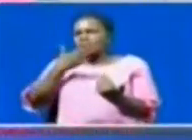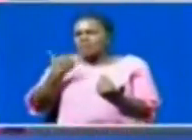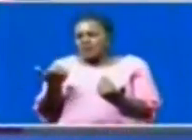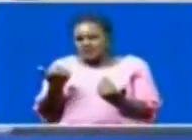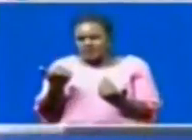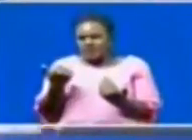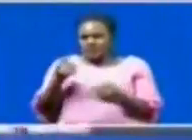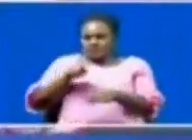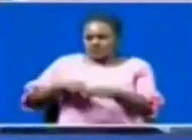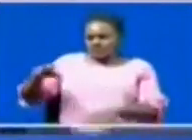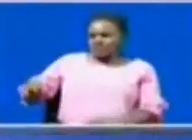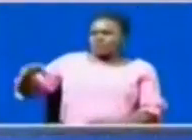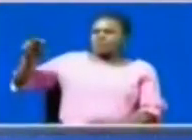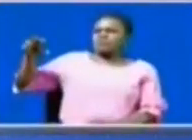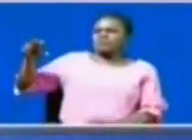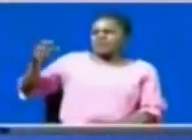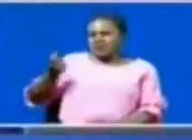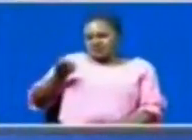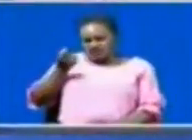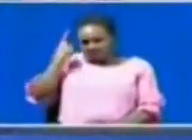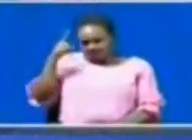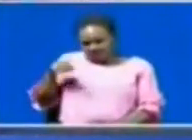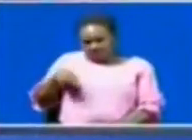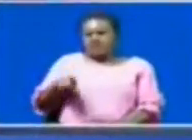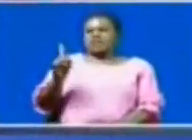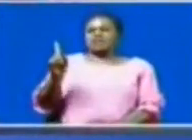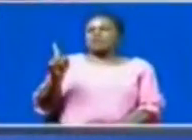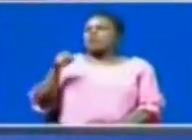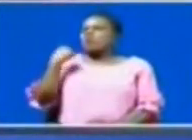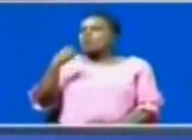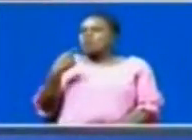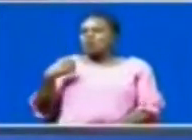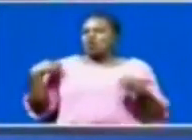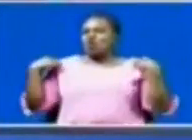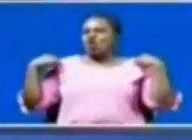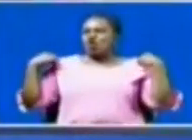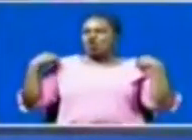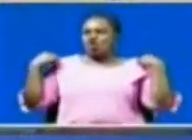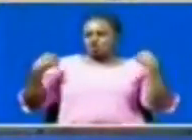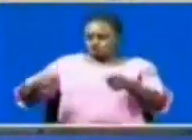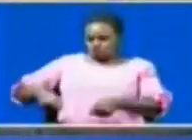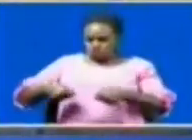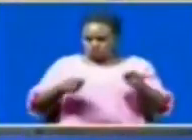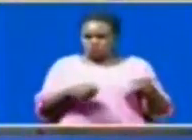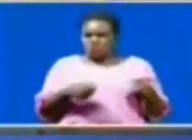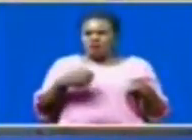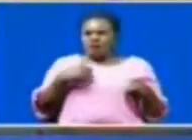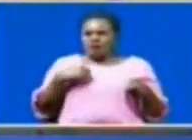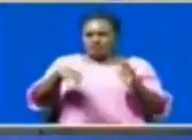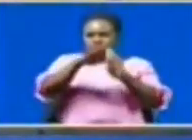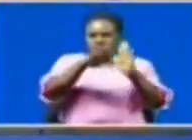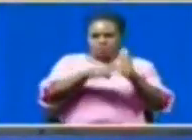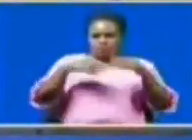wao wanapokuwa. They should understand who they are and the clothes that they put on. And that's where we had a lesson